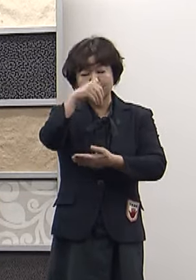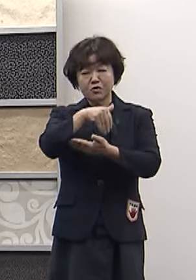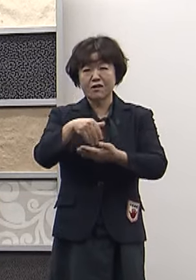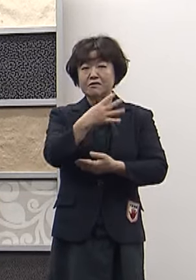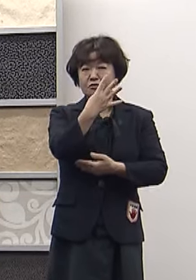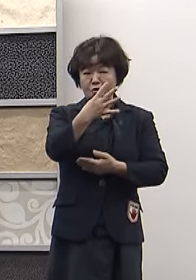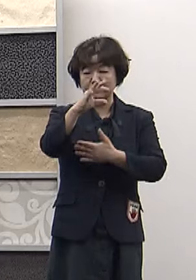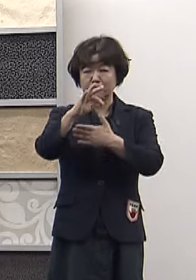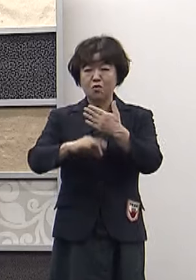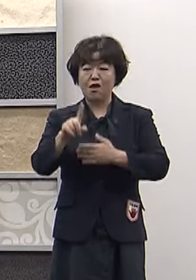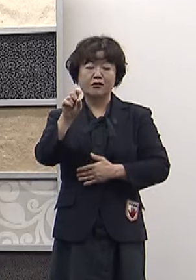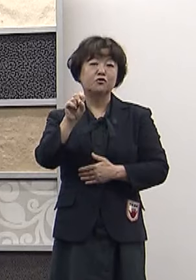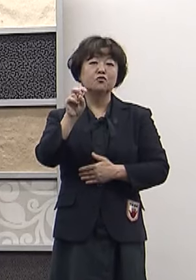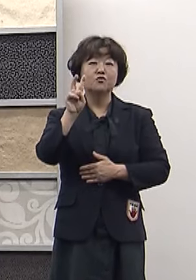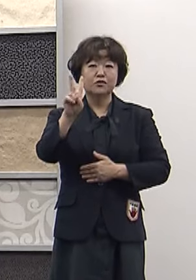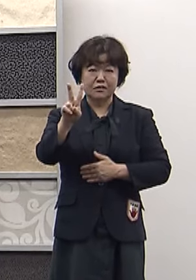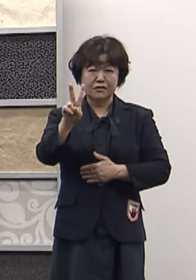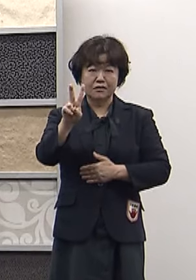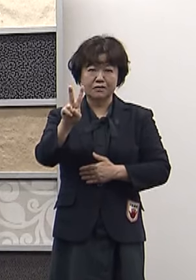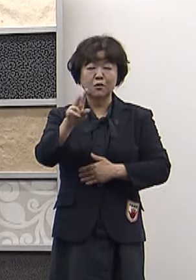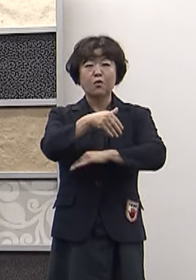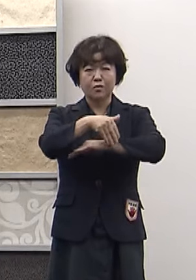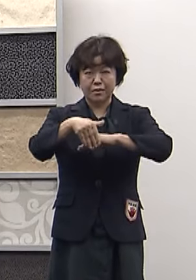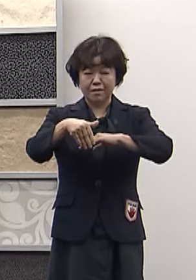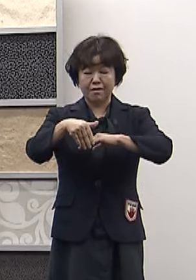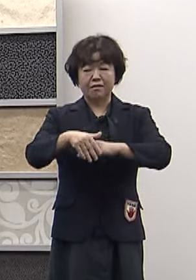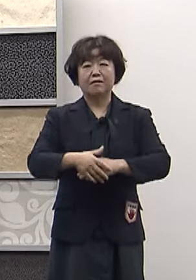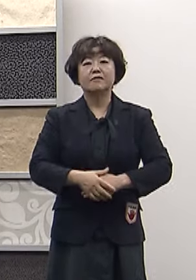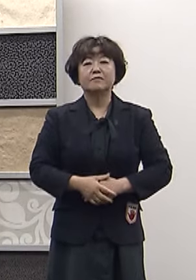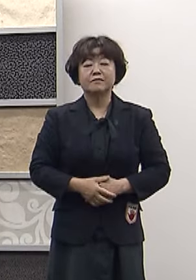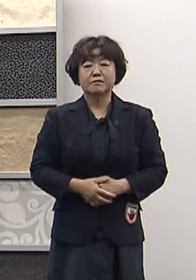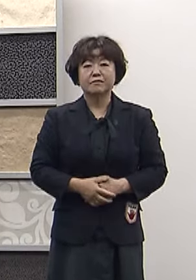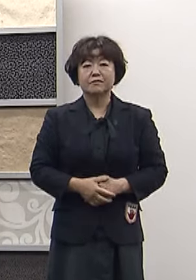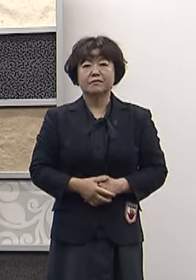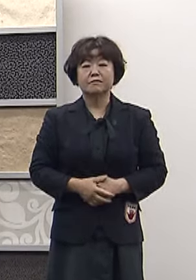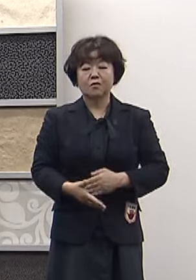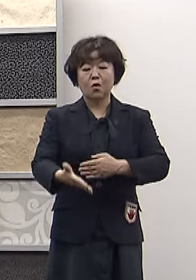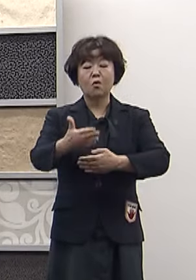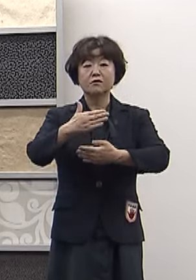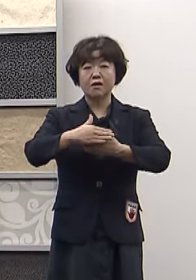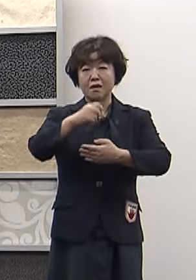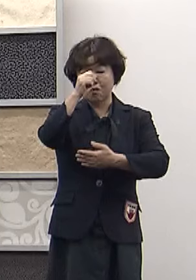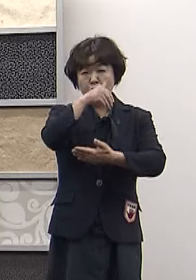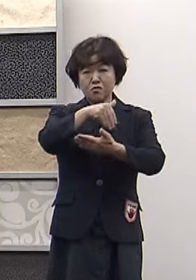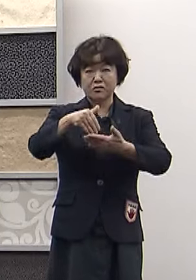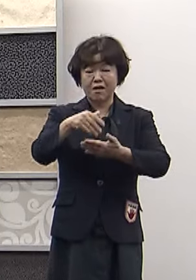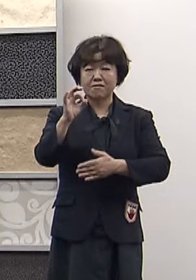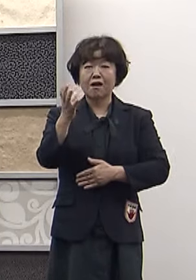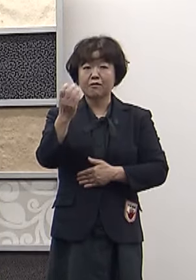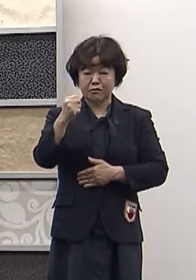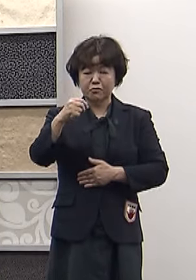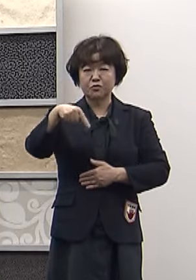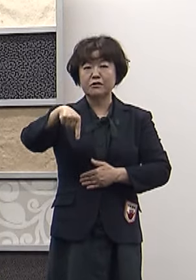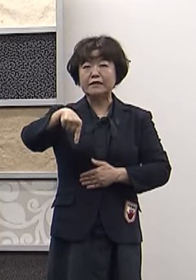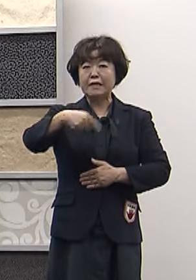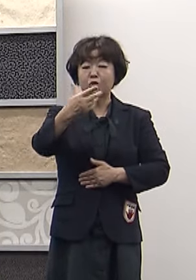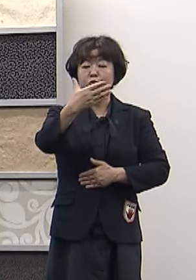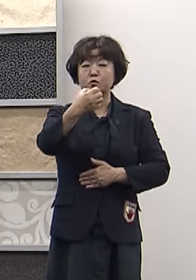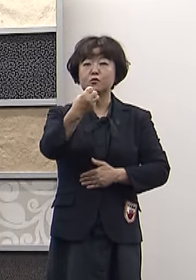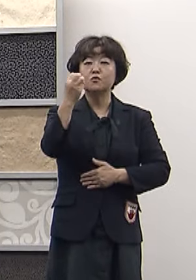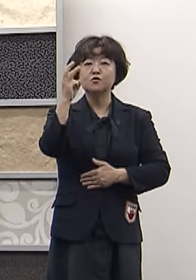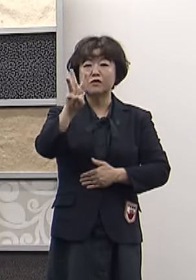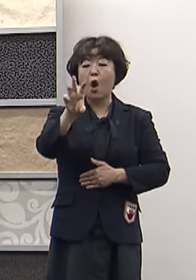条例案12件などを、などであります。補正予算額ですが、一般会計で193